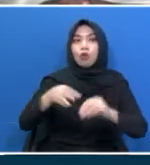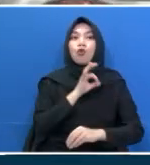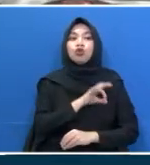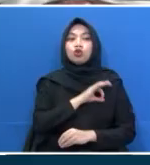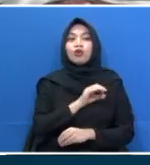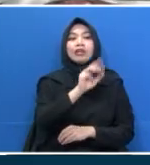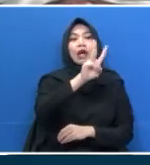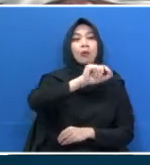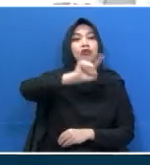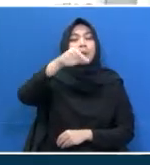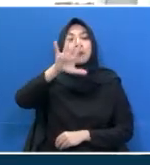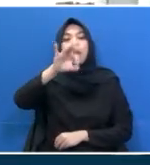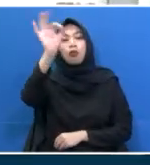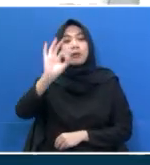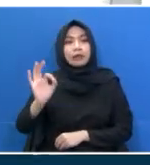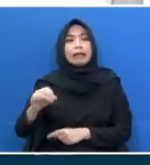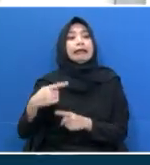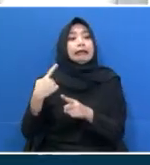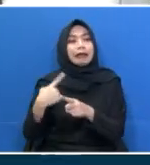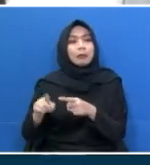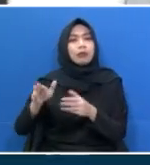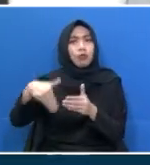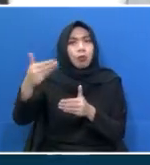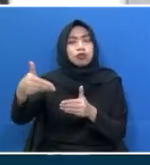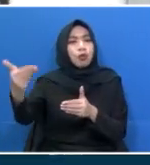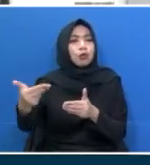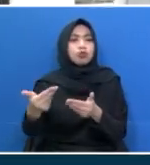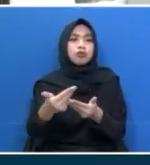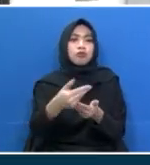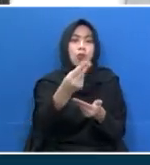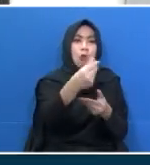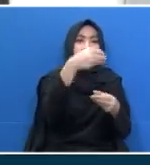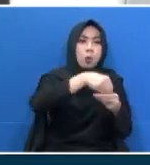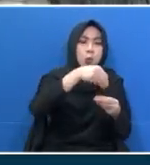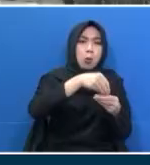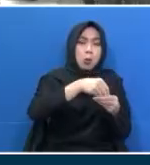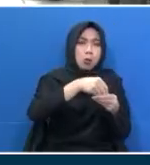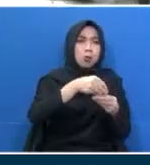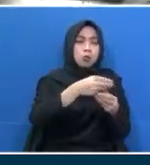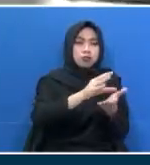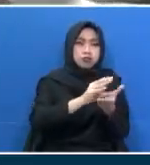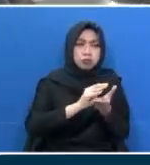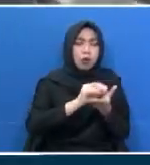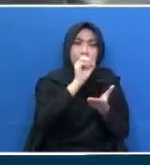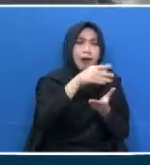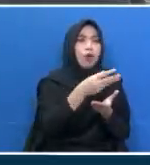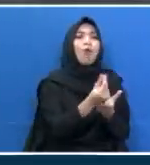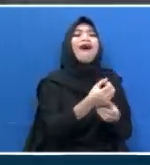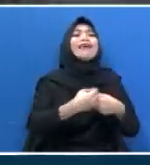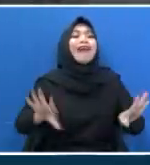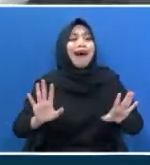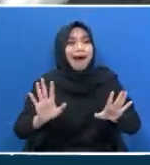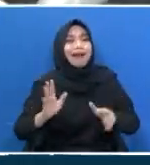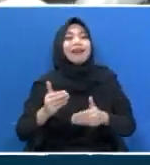Namun dalam perjalanannya, pemilik usaha menghentikan penyetoran dan menyatakan uangnya sudah disetor hangus seluruhnya. Belakangan